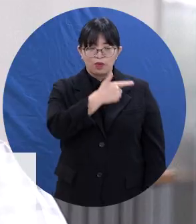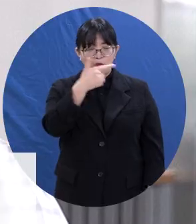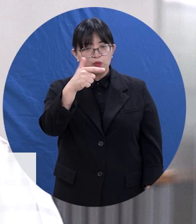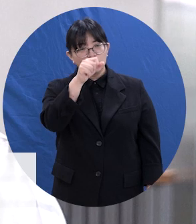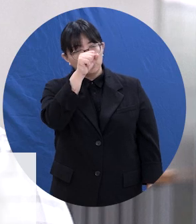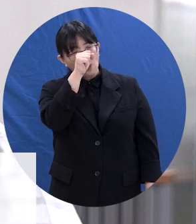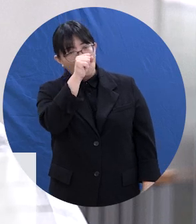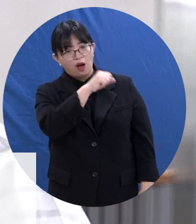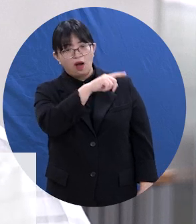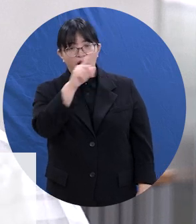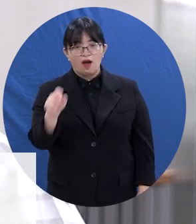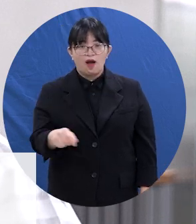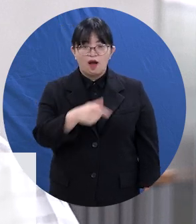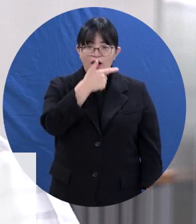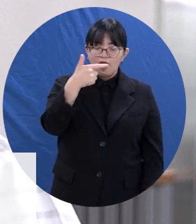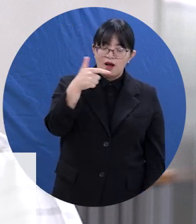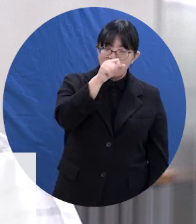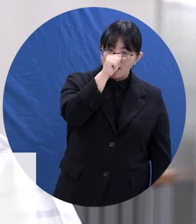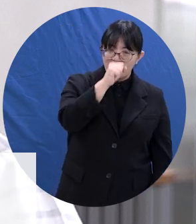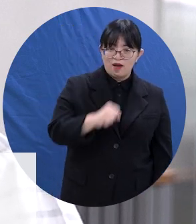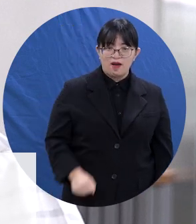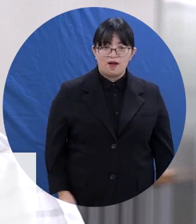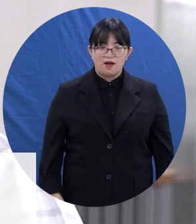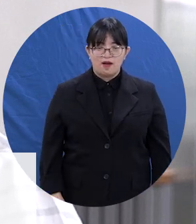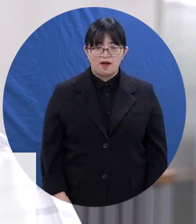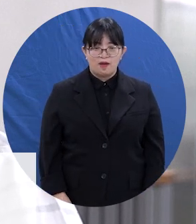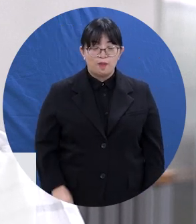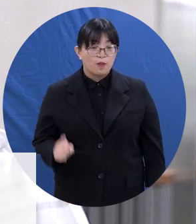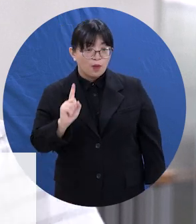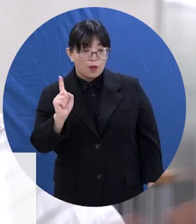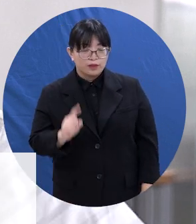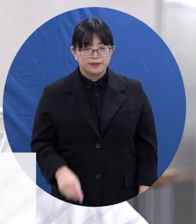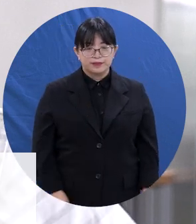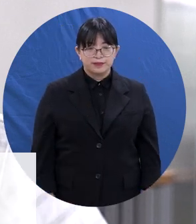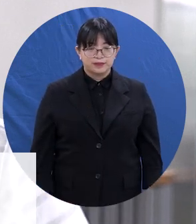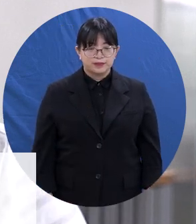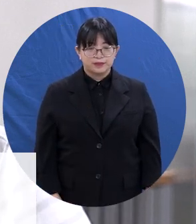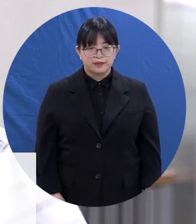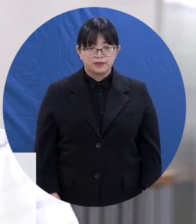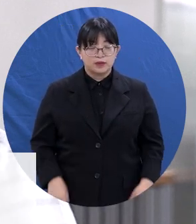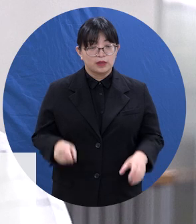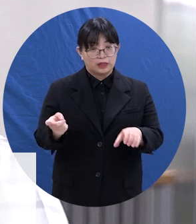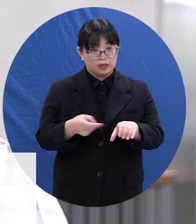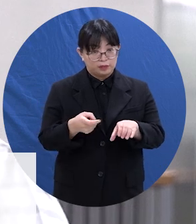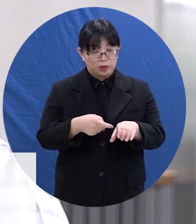여기는 게이트볼장으로 이 건물이 들어서기 전에 원래 위치가 종합운동장 내에